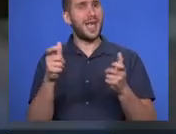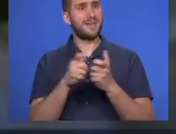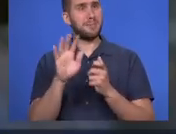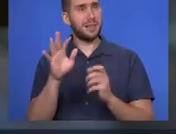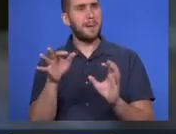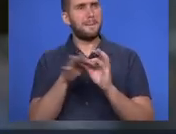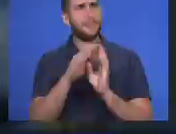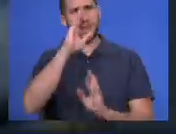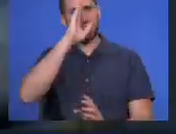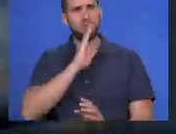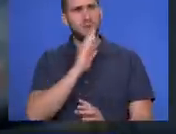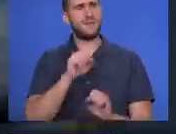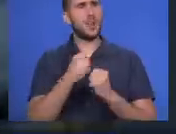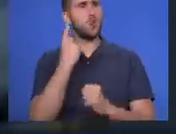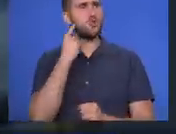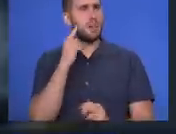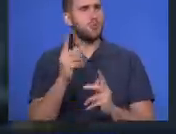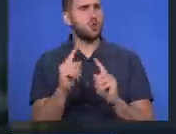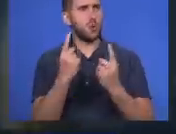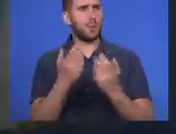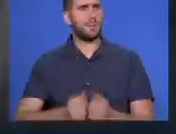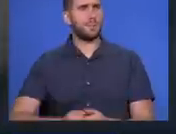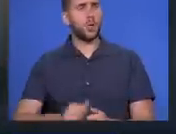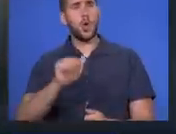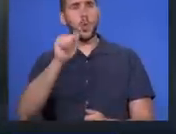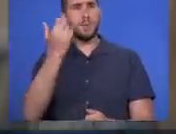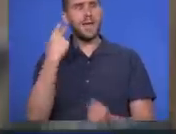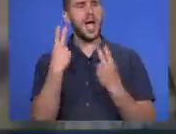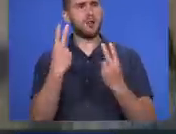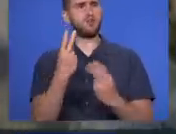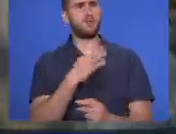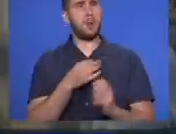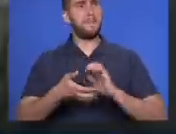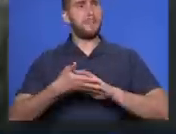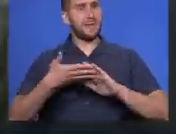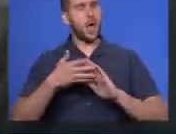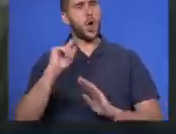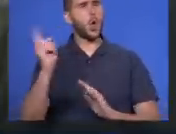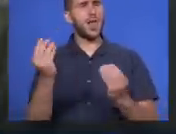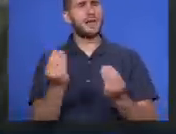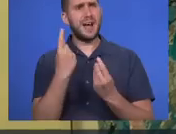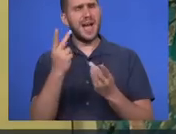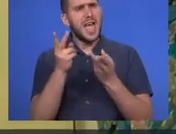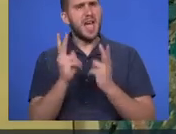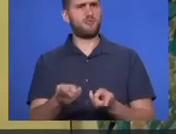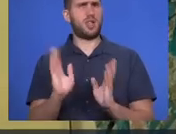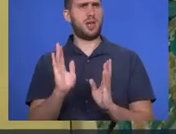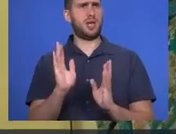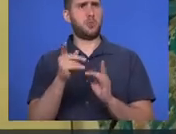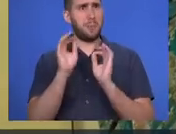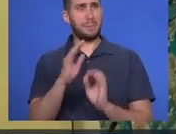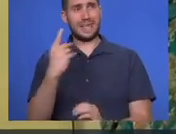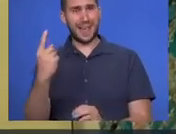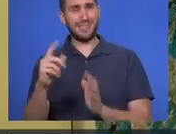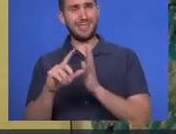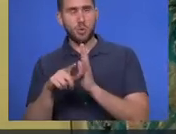כבדי שמיעה ולקויי שמיעה למתרחש. קודם כל, היה חשוב לנו מההתחלה שכל הדבר הזה הוא יהיה אפשרי. שהוא מצד אחד